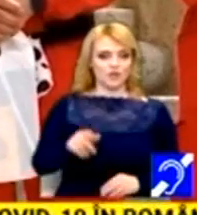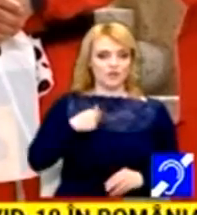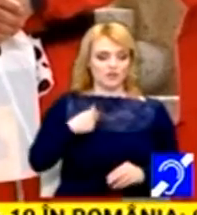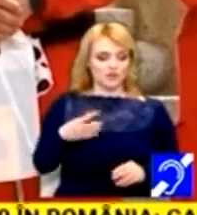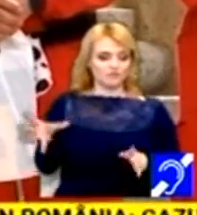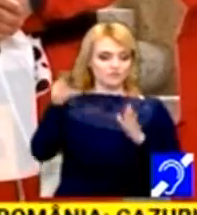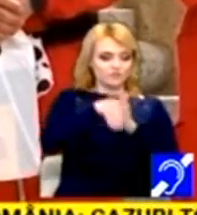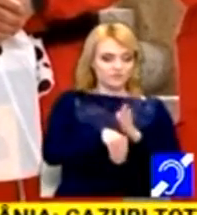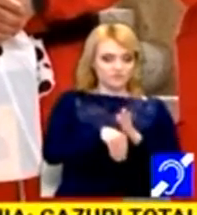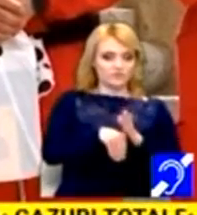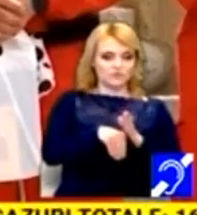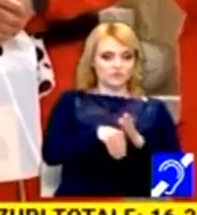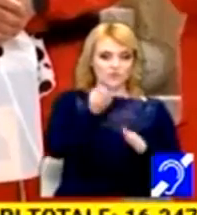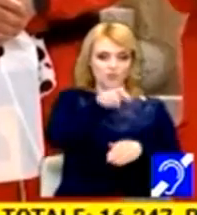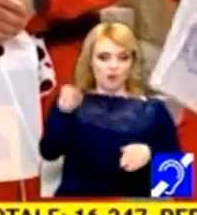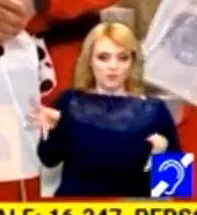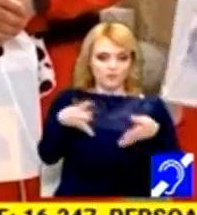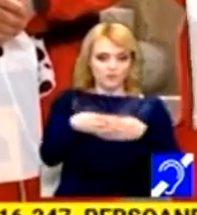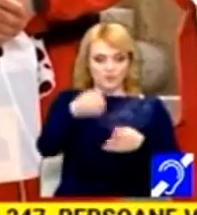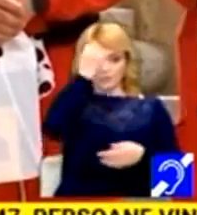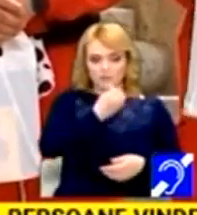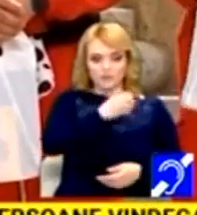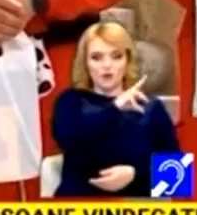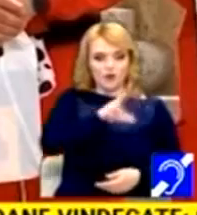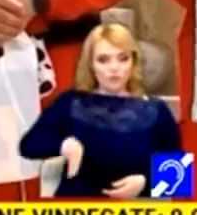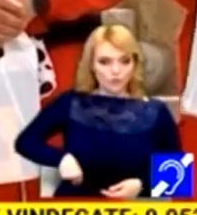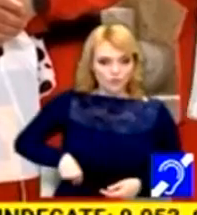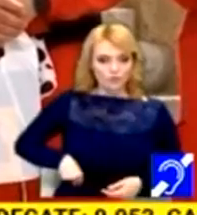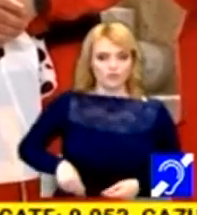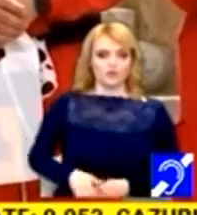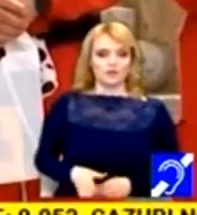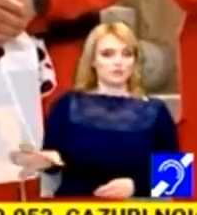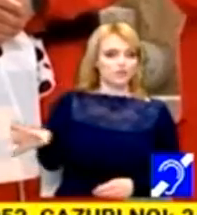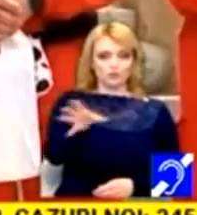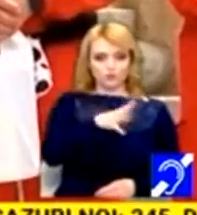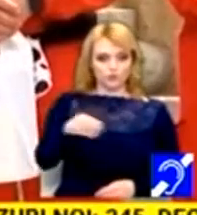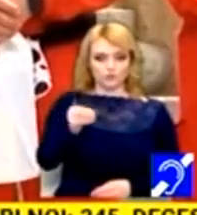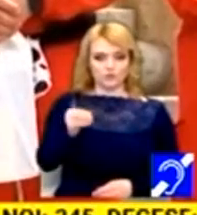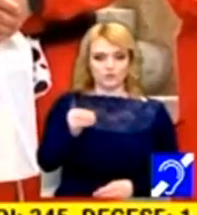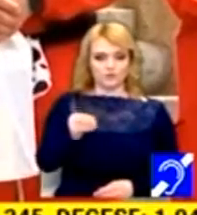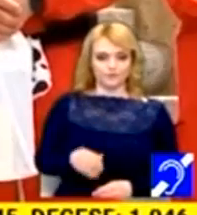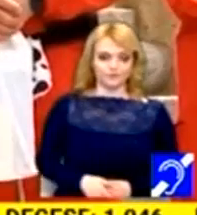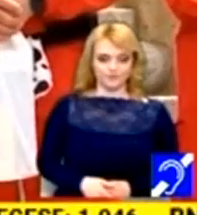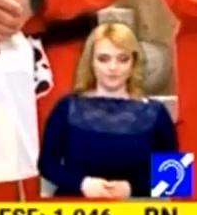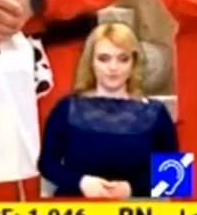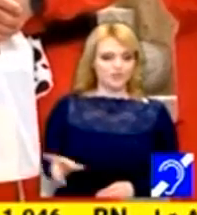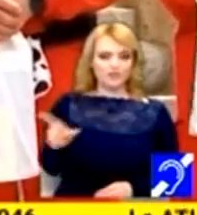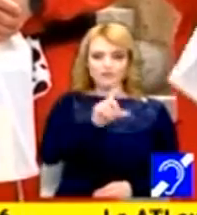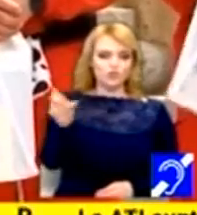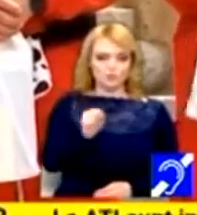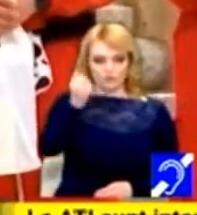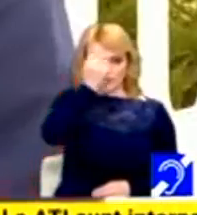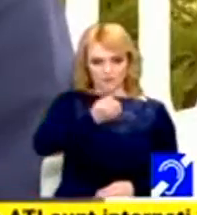oameni. Mulțumim tare mult, Cahul, mulțumim absolut pentru tot. Mulțumim